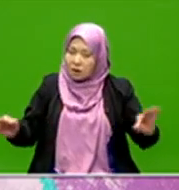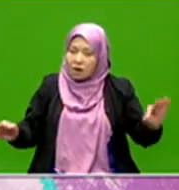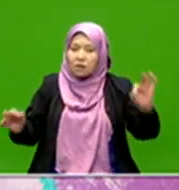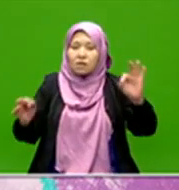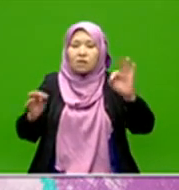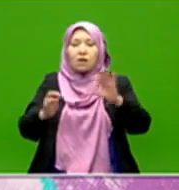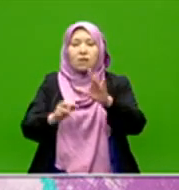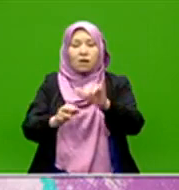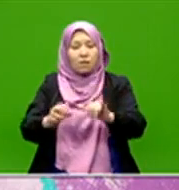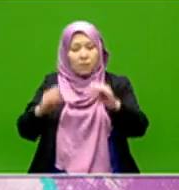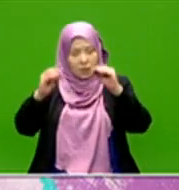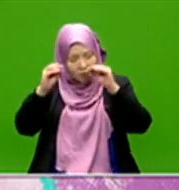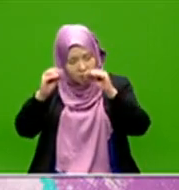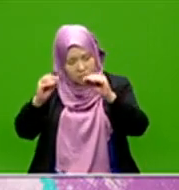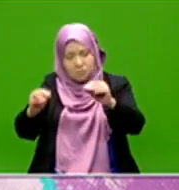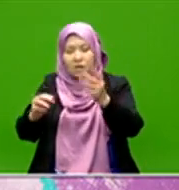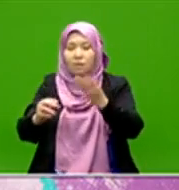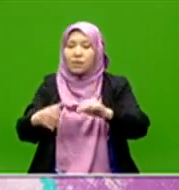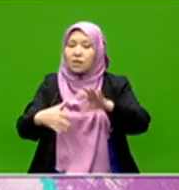يتلو عليهم آياتك